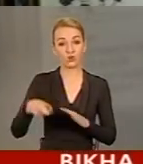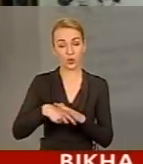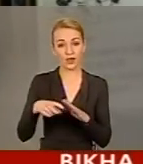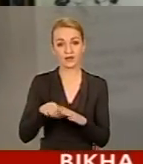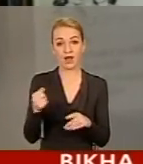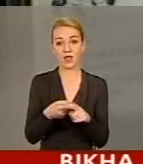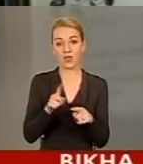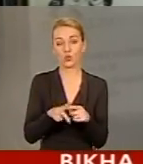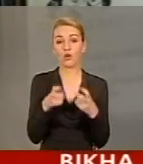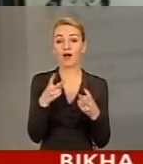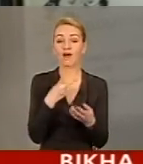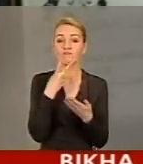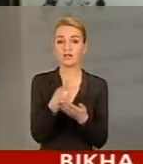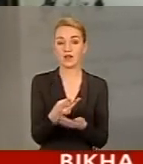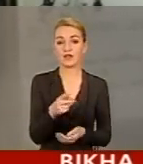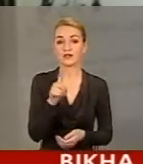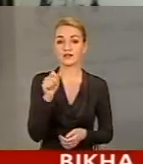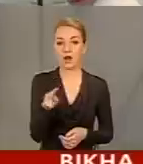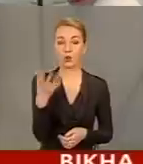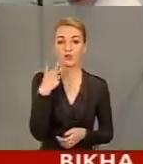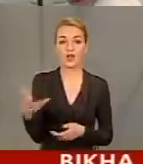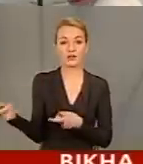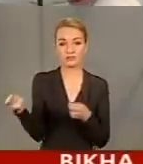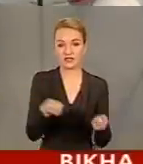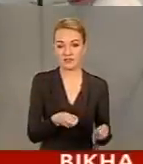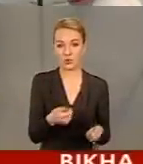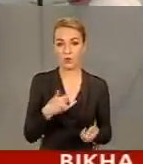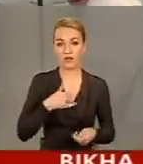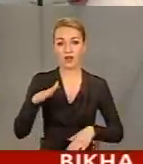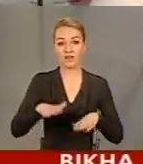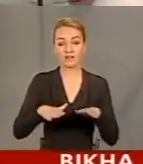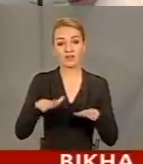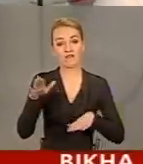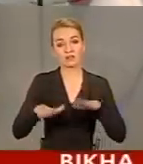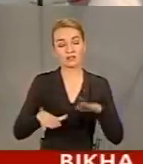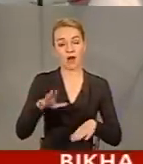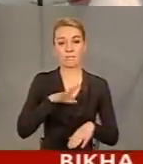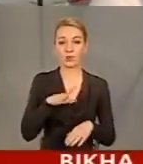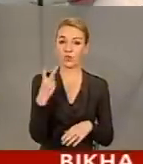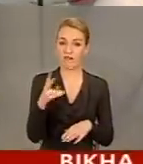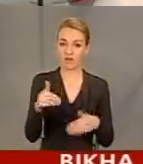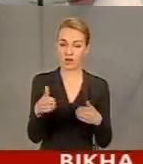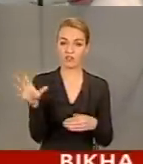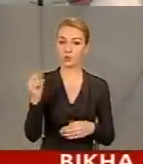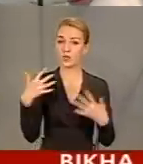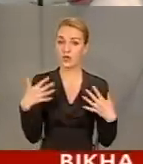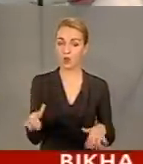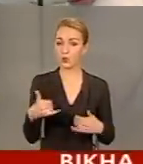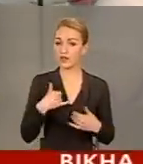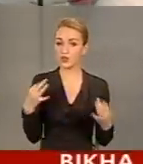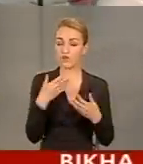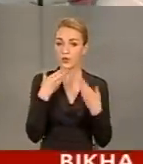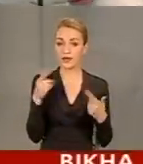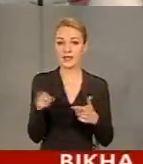вже от як виглядав зал, коли ми все забрали, вивезли. У мене на весах було два варіанти – либо я все втрачаю, у мене нічого немає